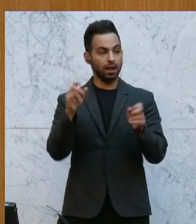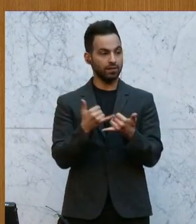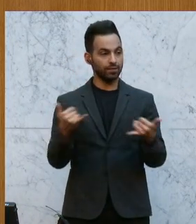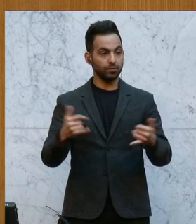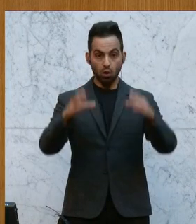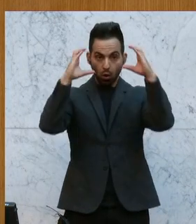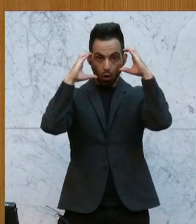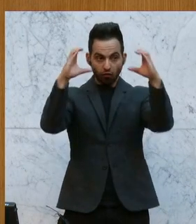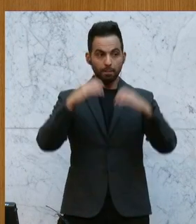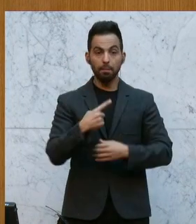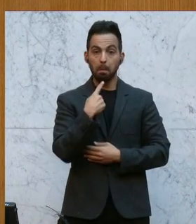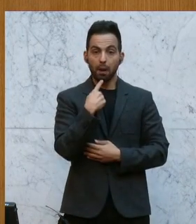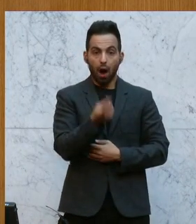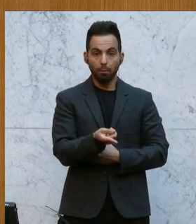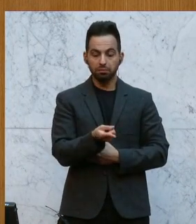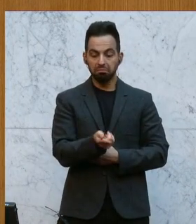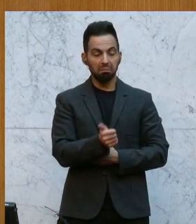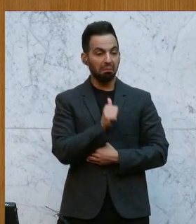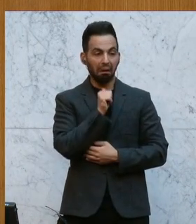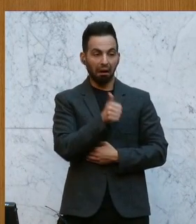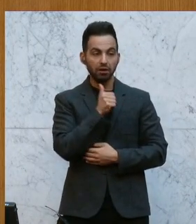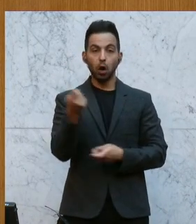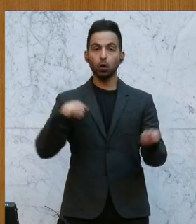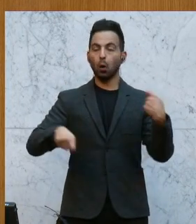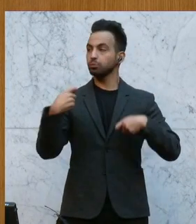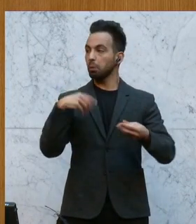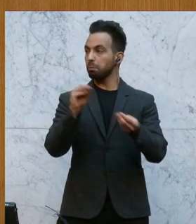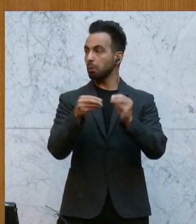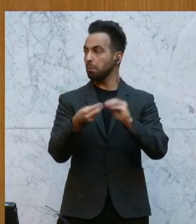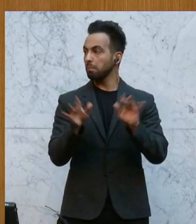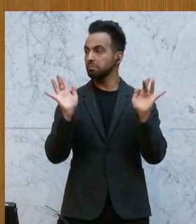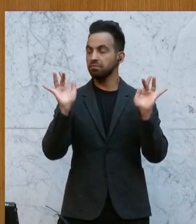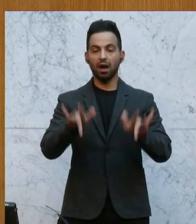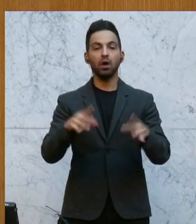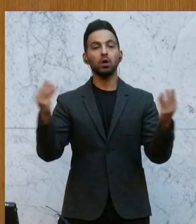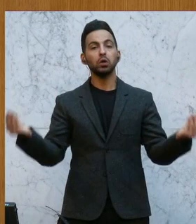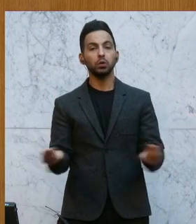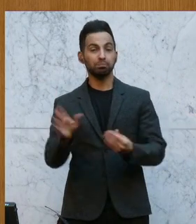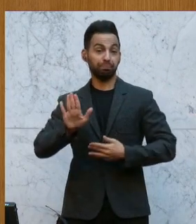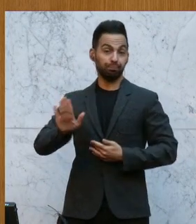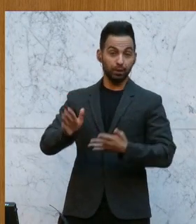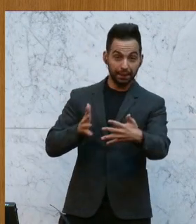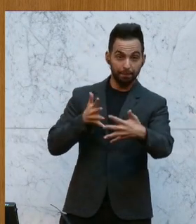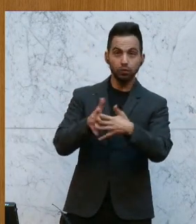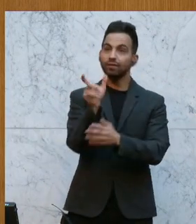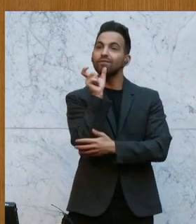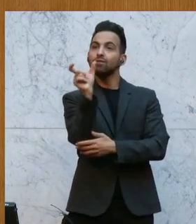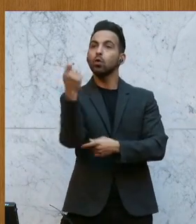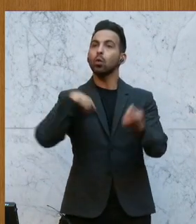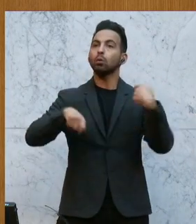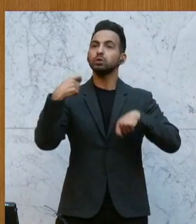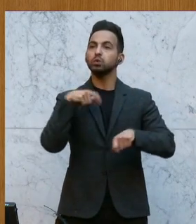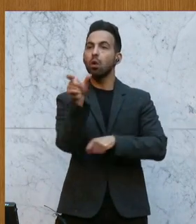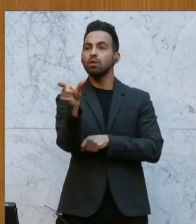Die ÖVP behauptet, kein Korruptionsproblem zu haben, weil ihre Interpretation von Korruption